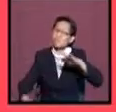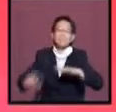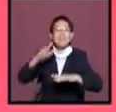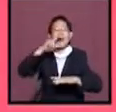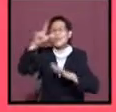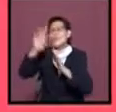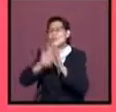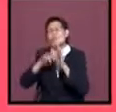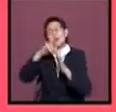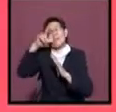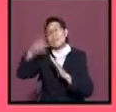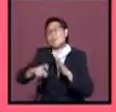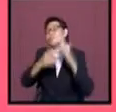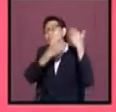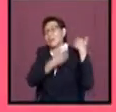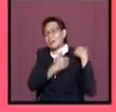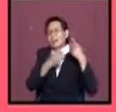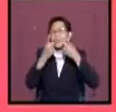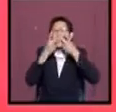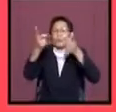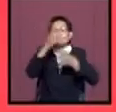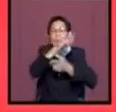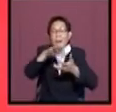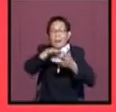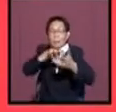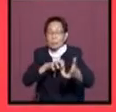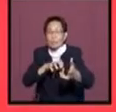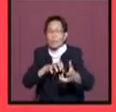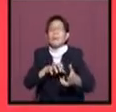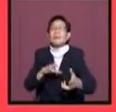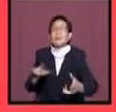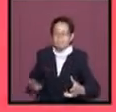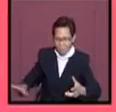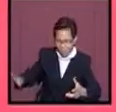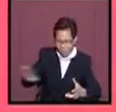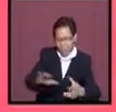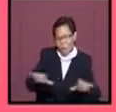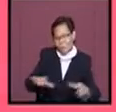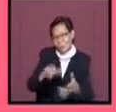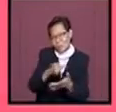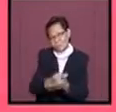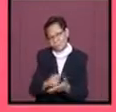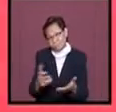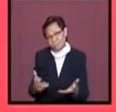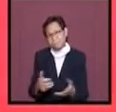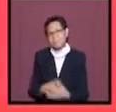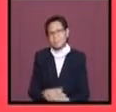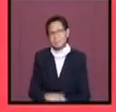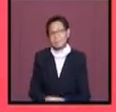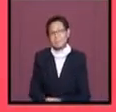bertanggungjawab dengan dosa dan kerosakan yang mereka telah lakukan.